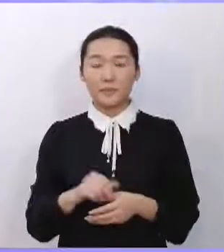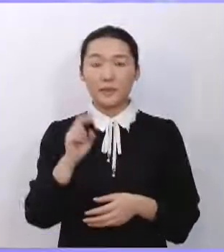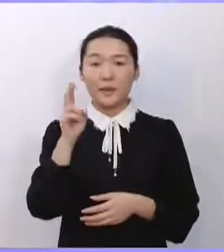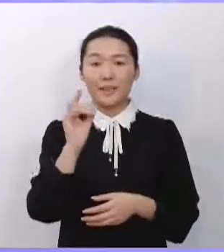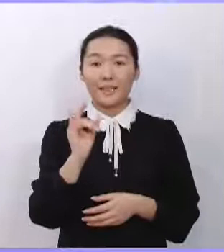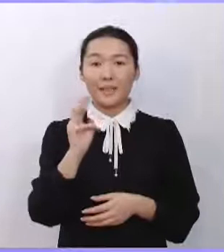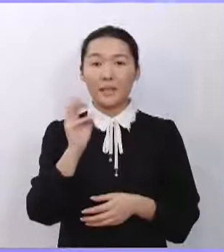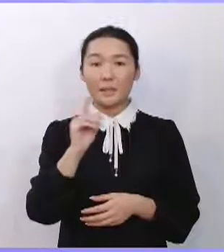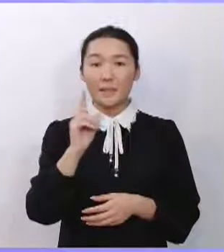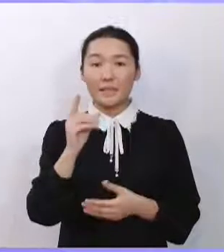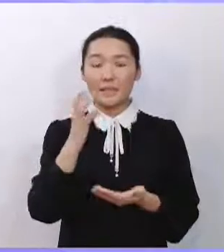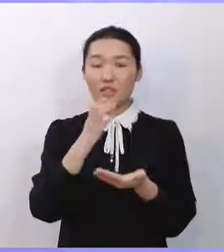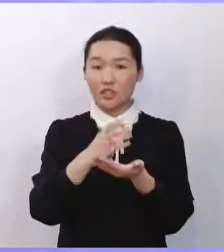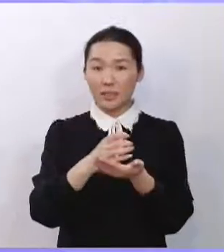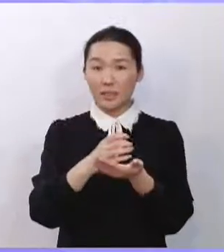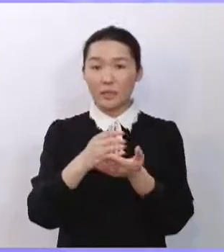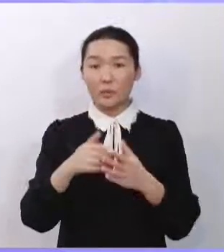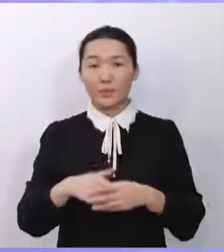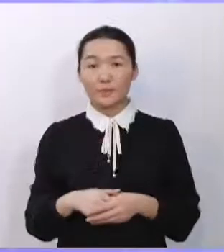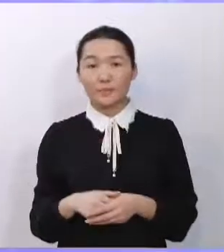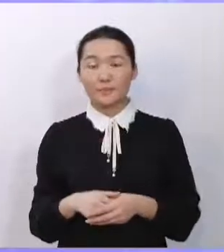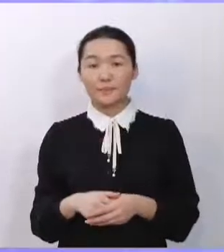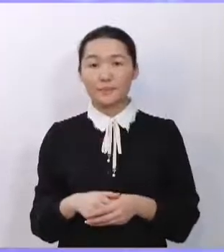Кымыз чыныда турат.